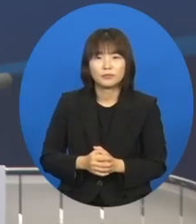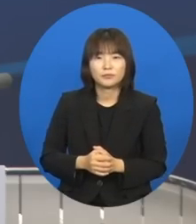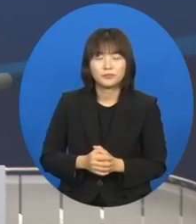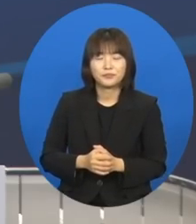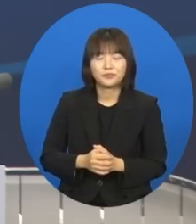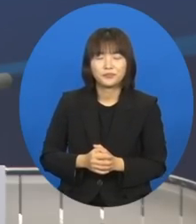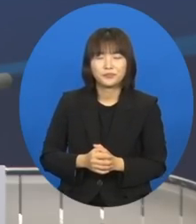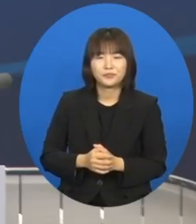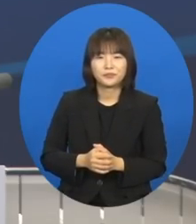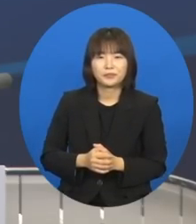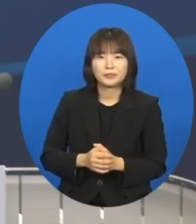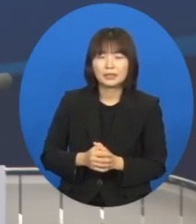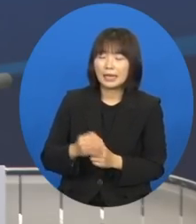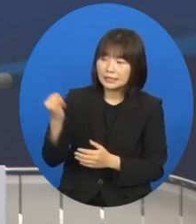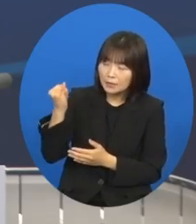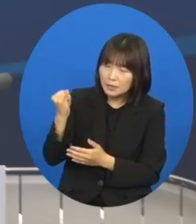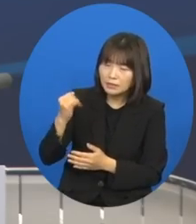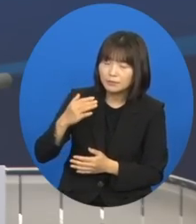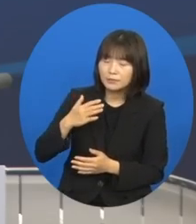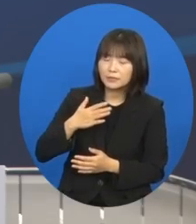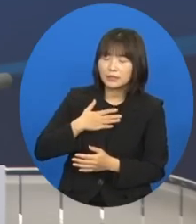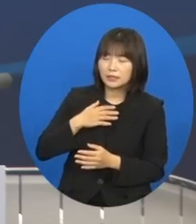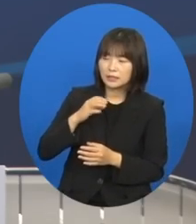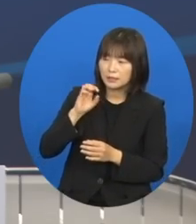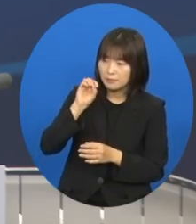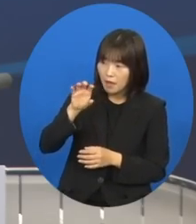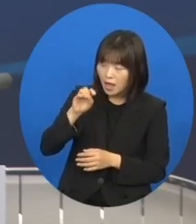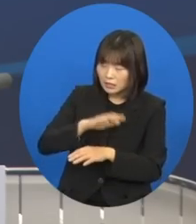자매님, 제 얘기 잘 들으세요.